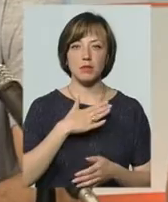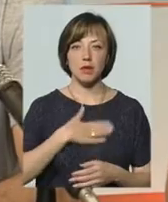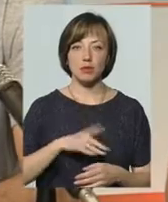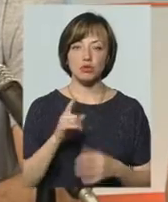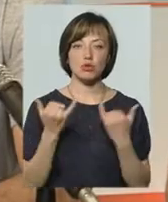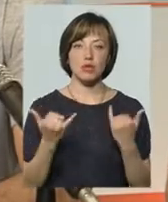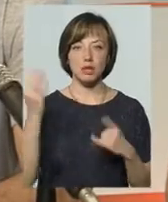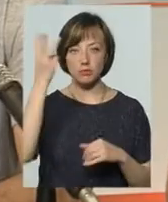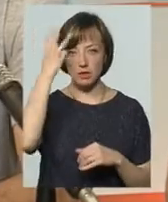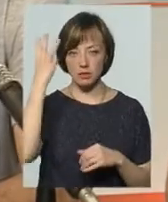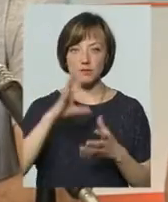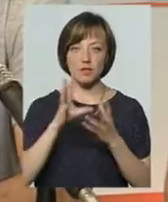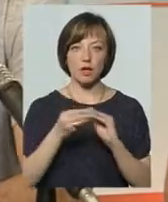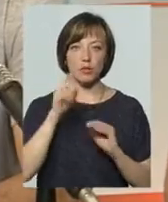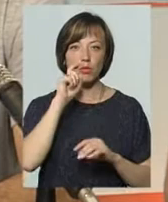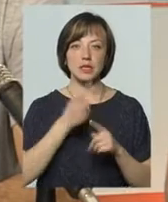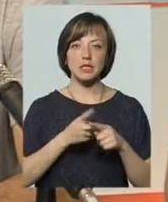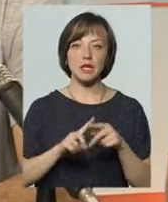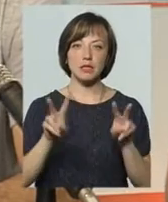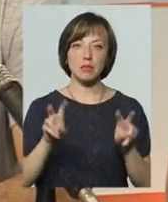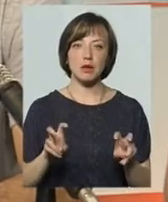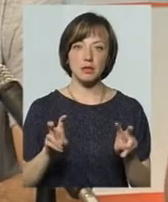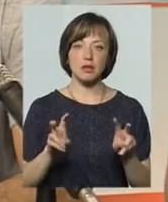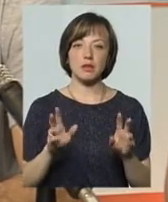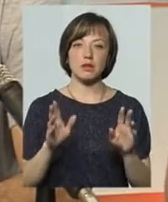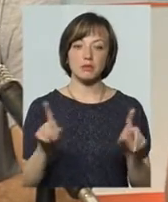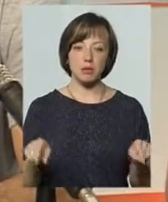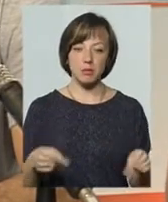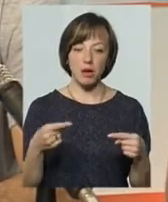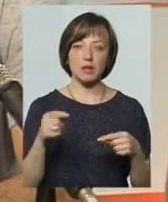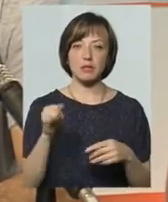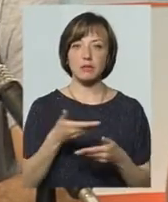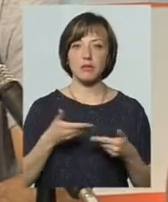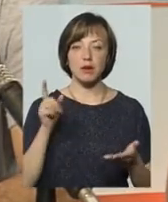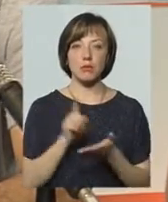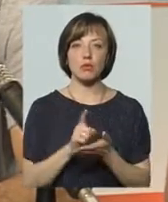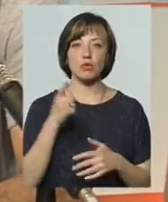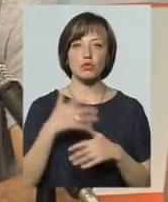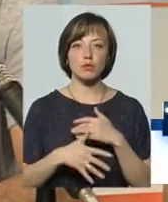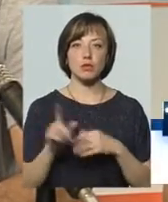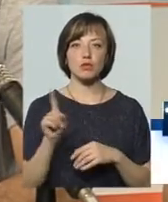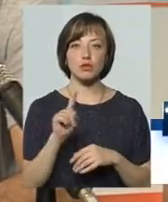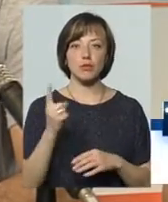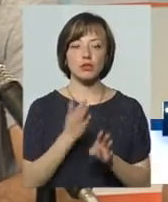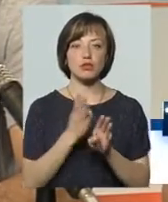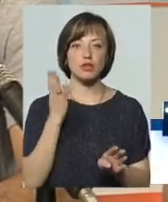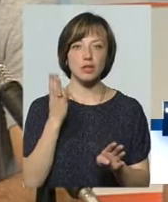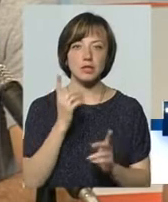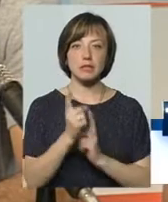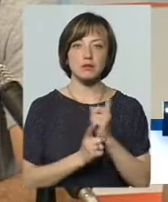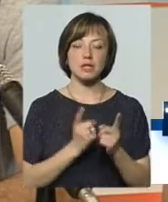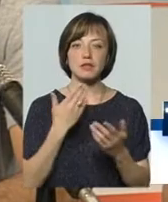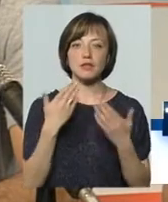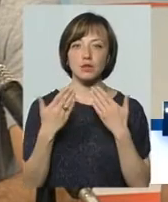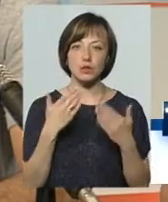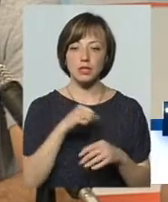от в Хмельницькому і взагалі по Україні ця тематика суттєво піднімається. Тобто, і ми маємо розуміти, що в першу чергу має змінитися